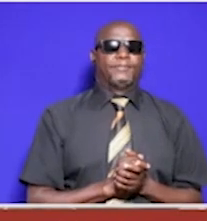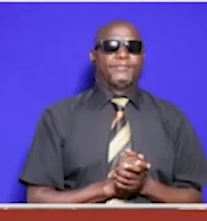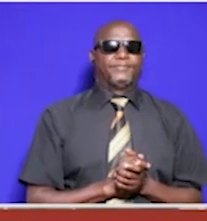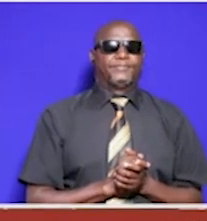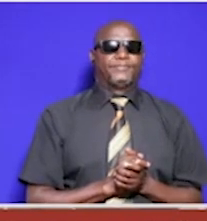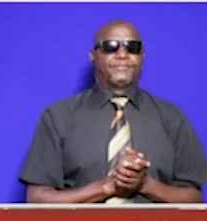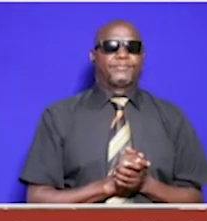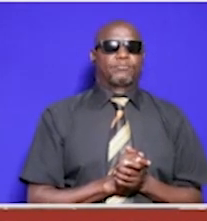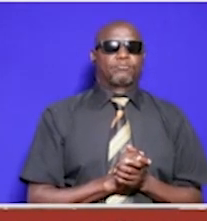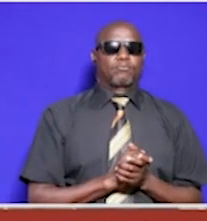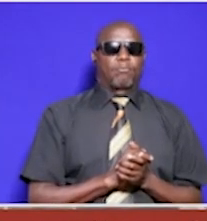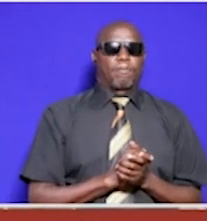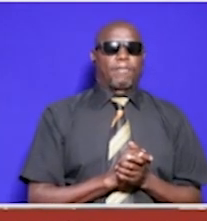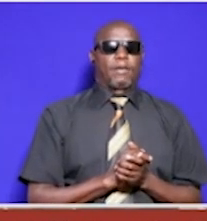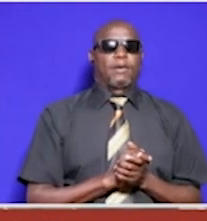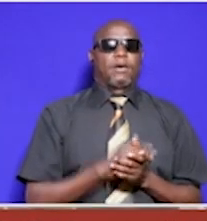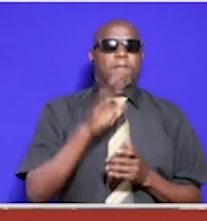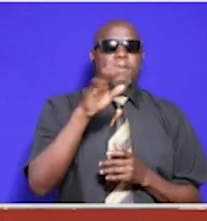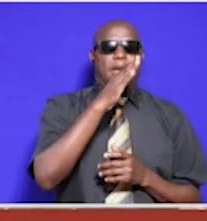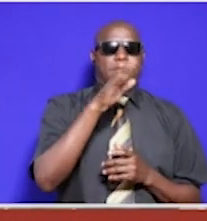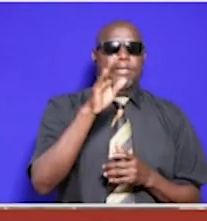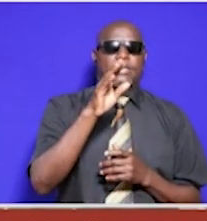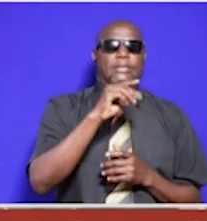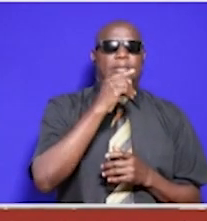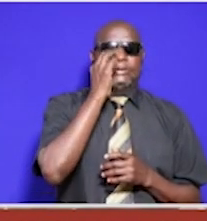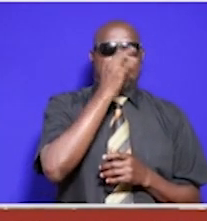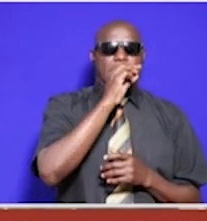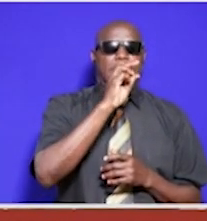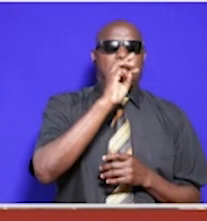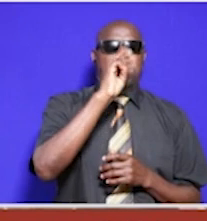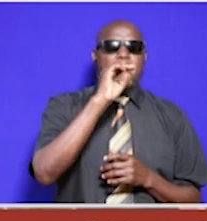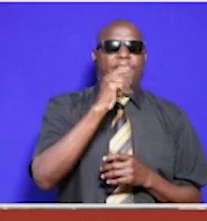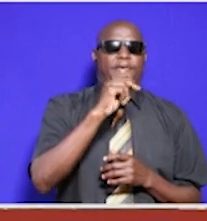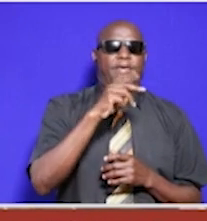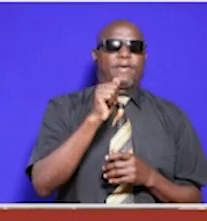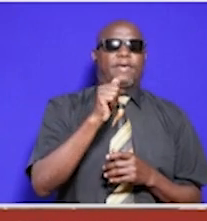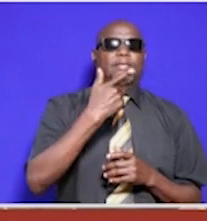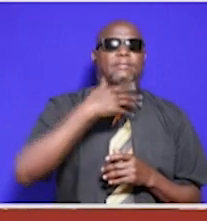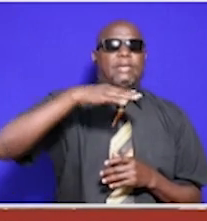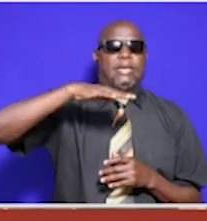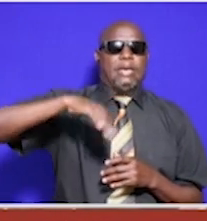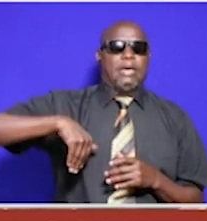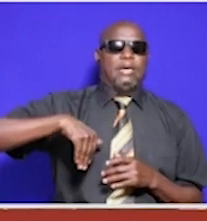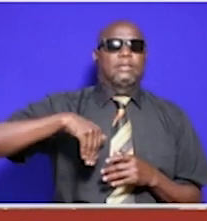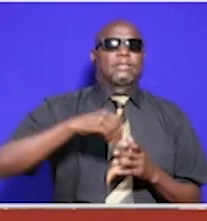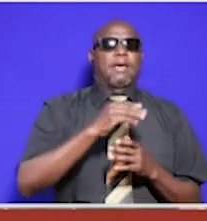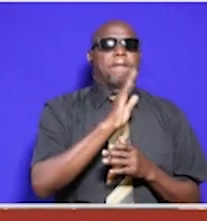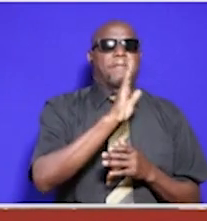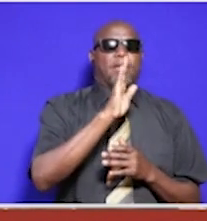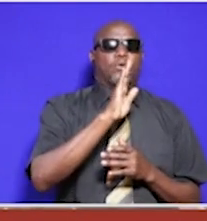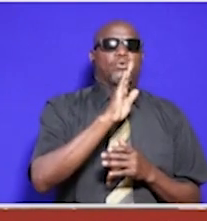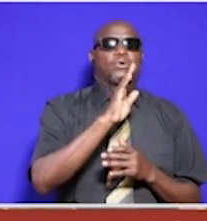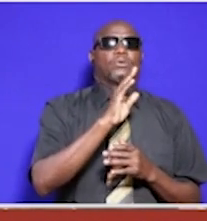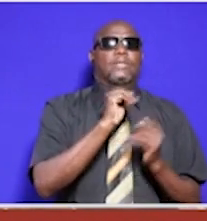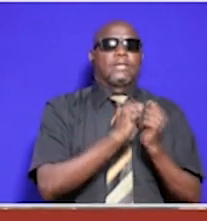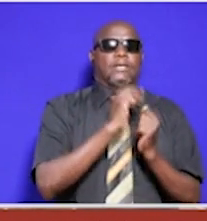Mbunge wa Nyeri Mjini Duncan Mathenge ameilaumu Wizara ya Fedha kwa kuchelewesha ama kuchelewa kutoa jumla ya shilingi bilioni 63 za